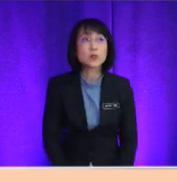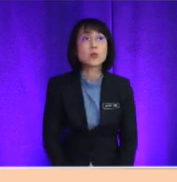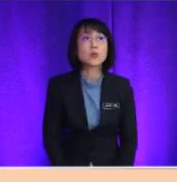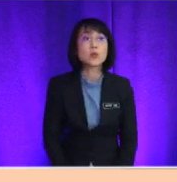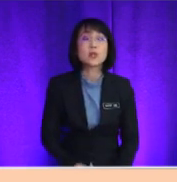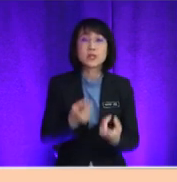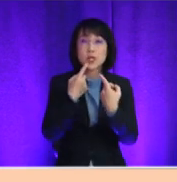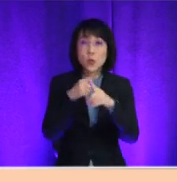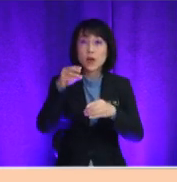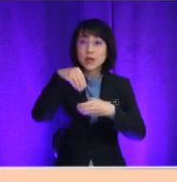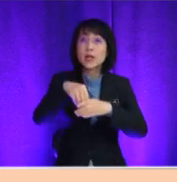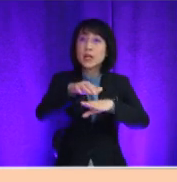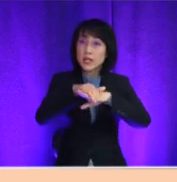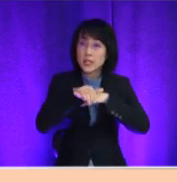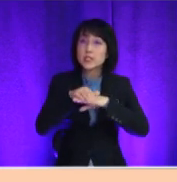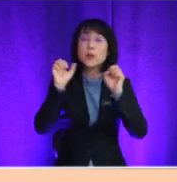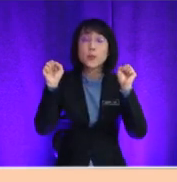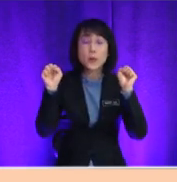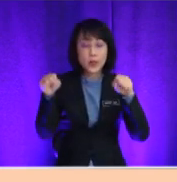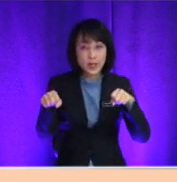boleh diterima Tetapi